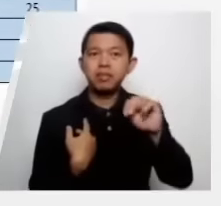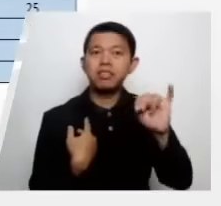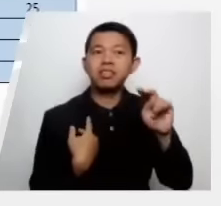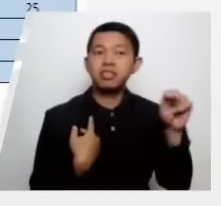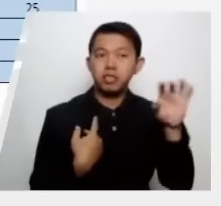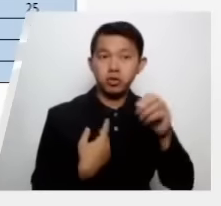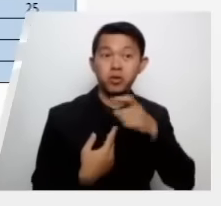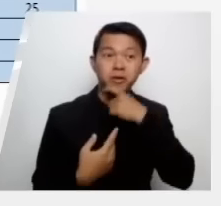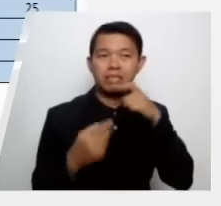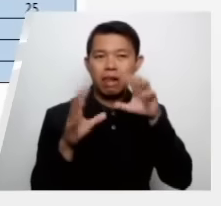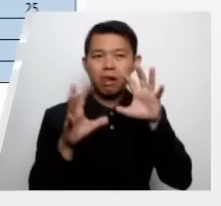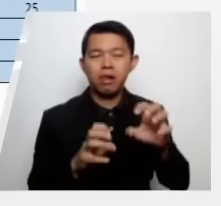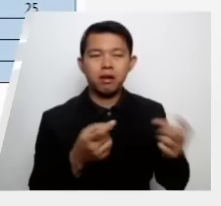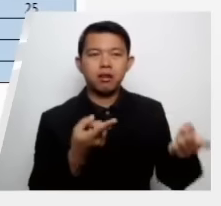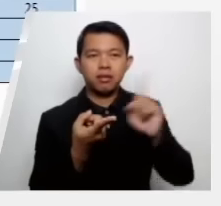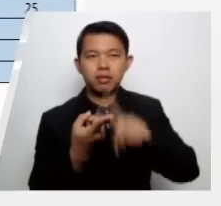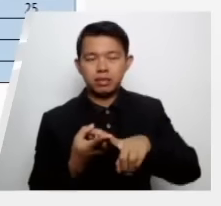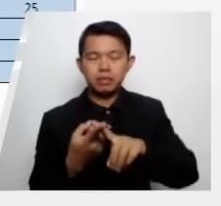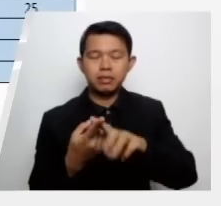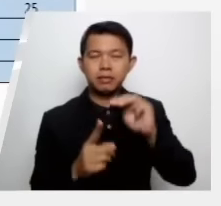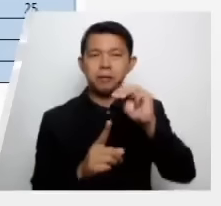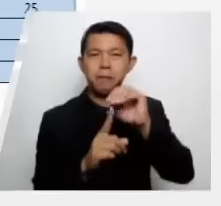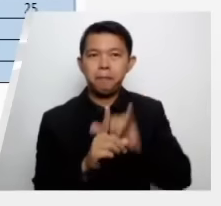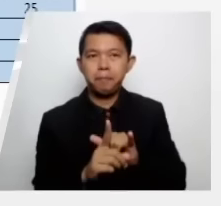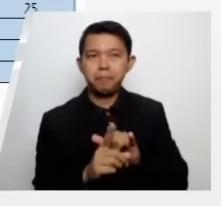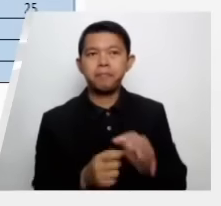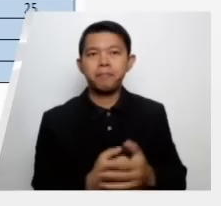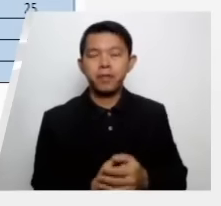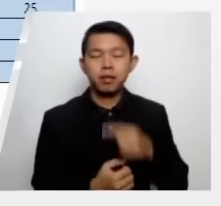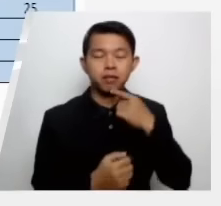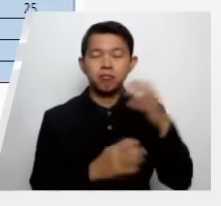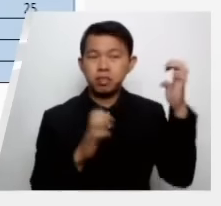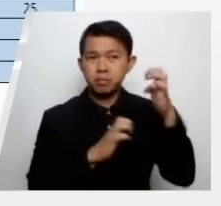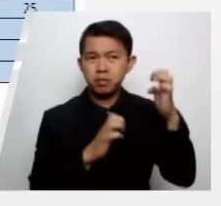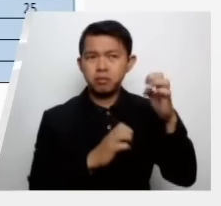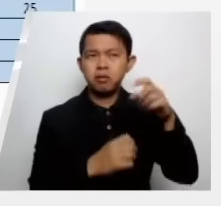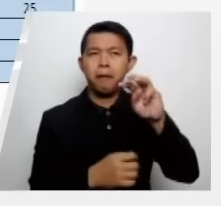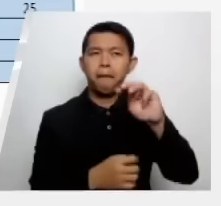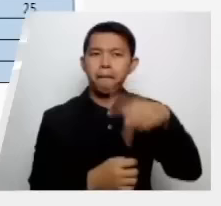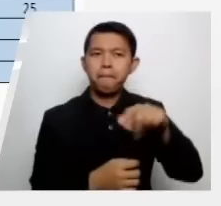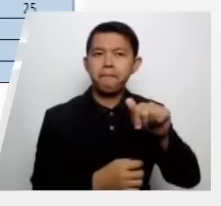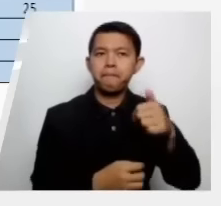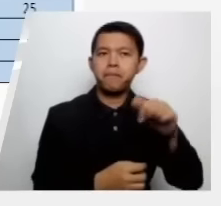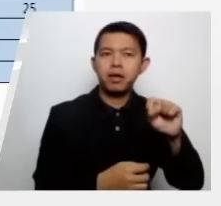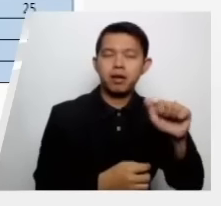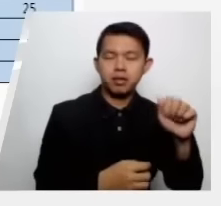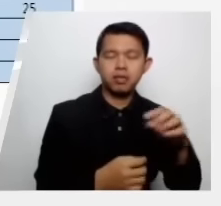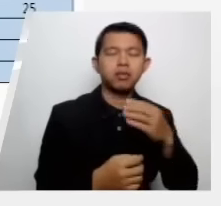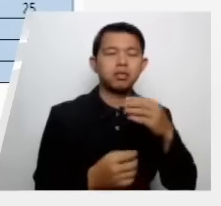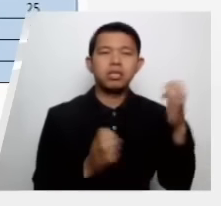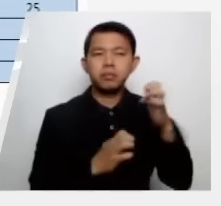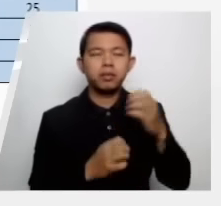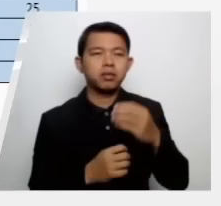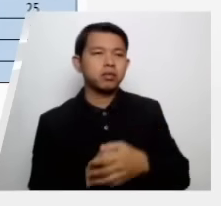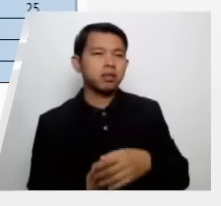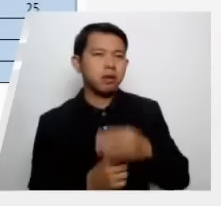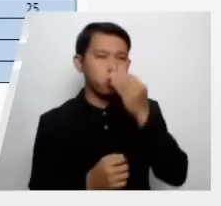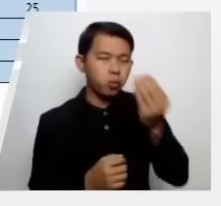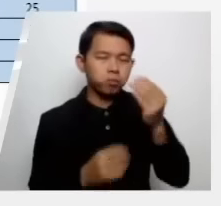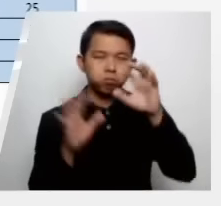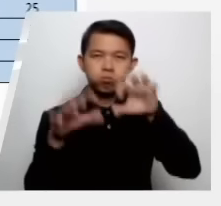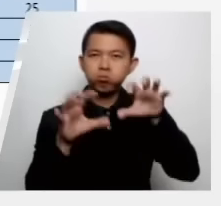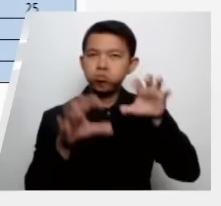watershed rainfall forecast ng PAGASA mula Pebrero hanggang Abril, inaasahang below normal ang ulang papasok sa mga lugar malapit sa mga dam. Mayo